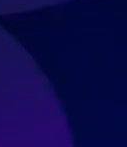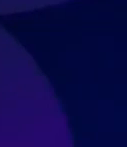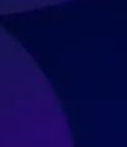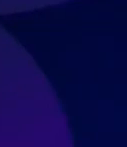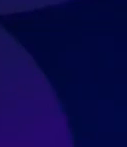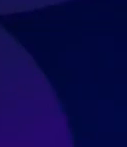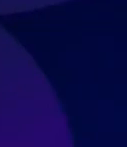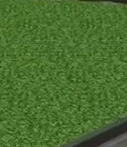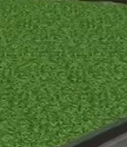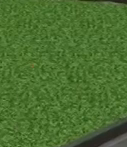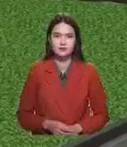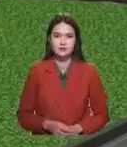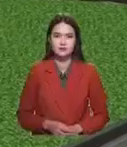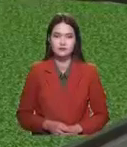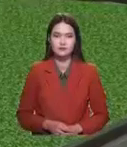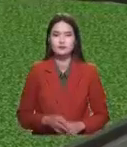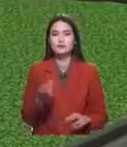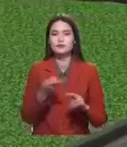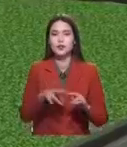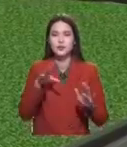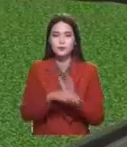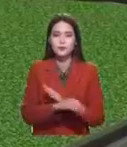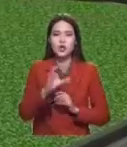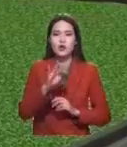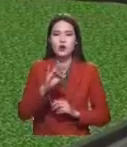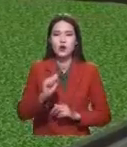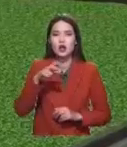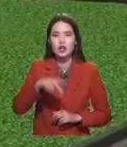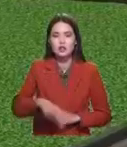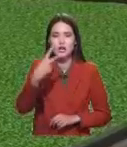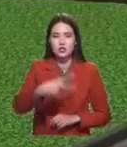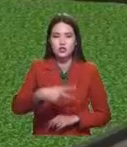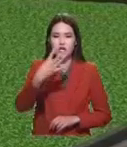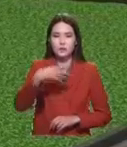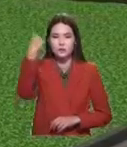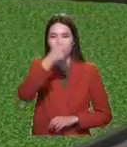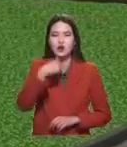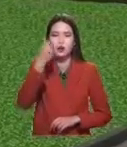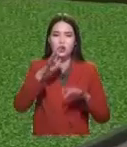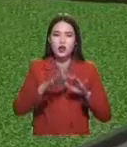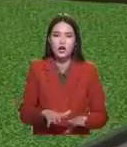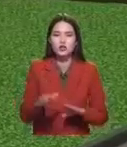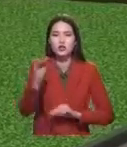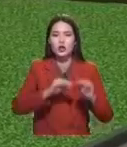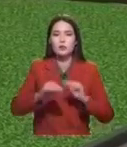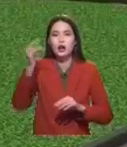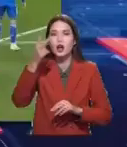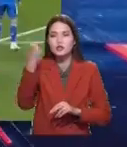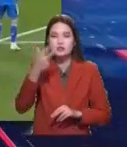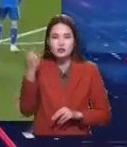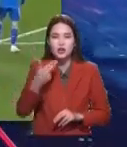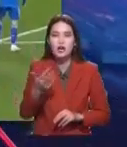төлеміне кепіл болады. Сонымен қатар Евро 2024 іріктеу матчында Англия құрамасы Италияны жеңіп